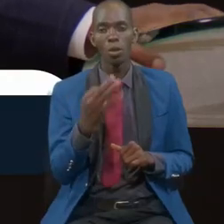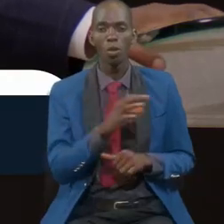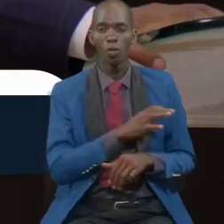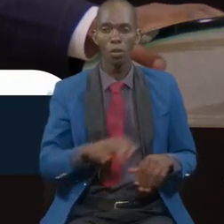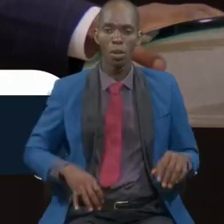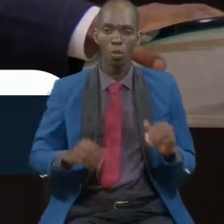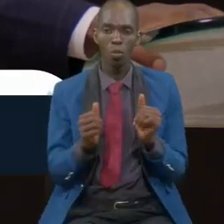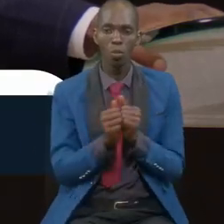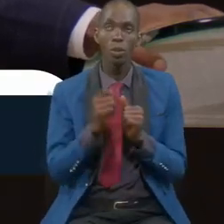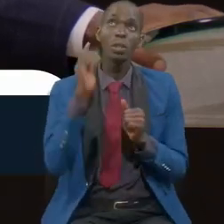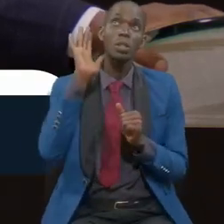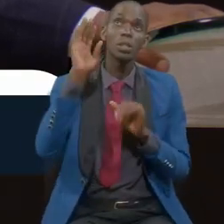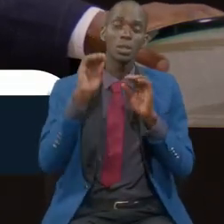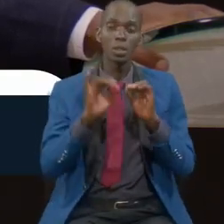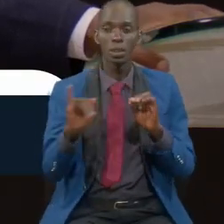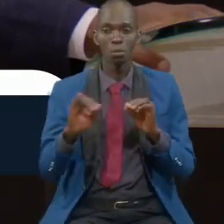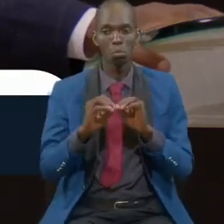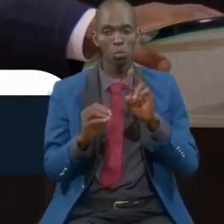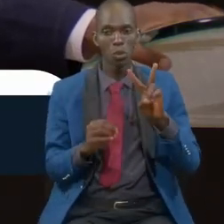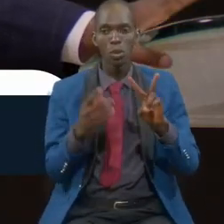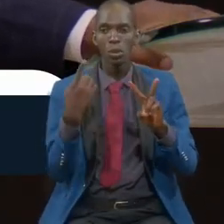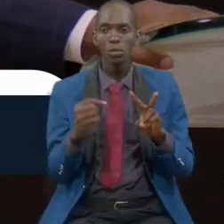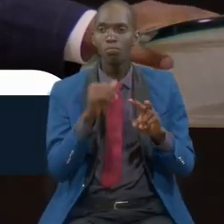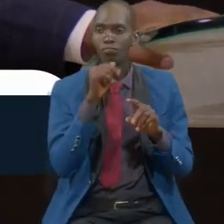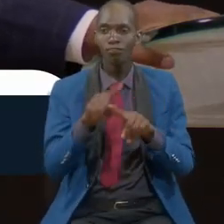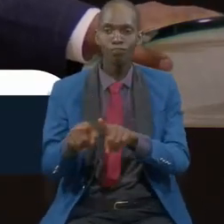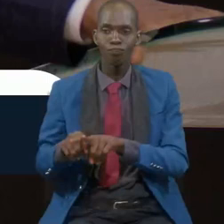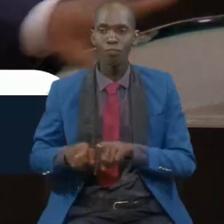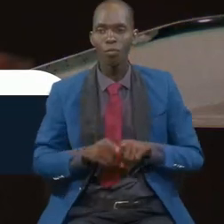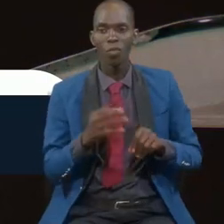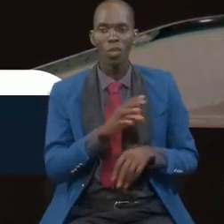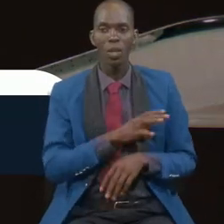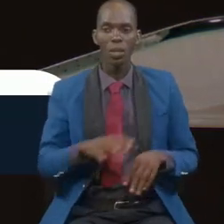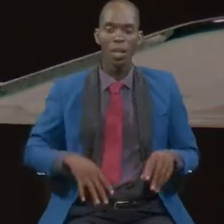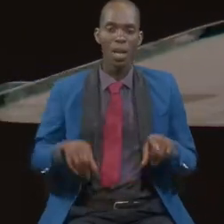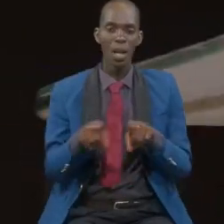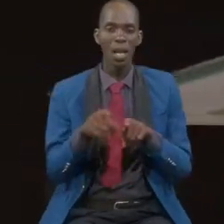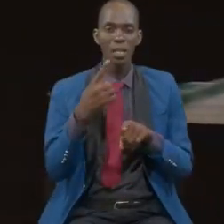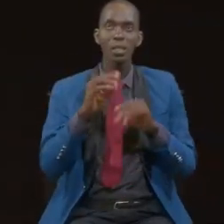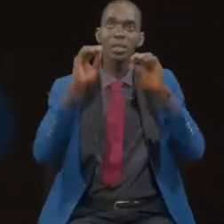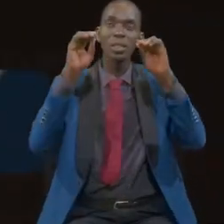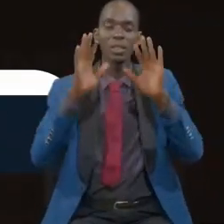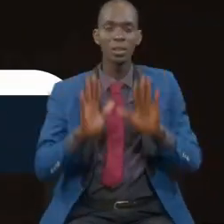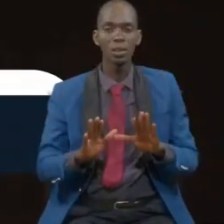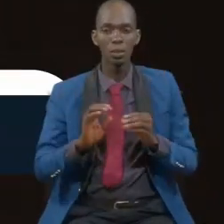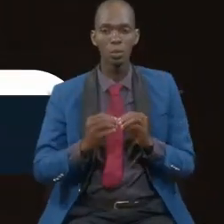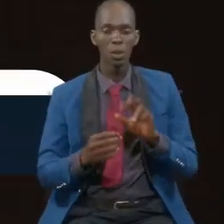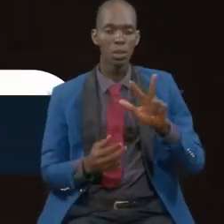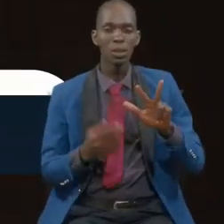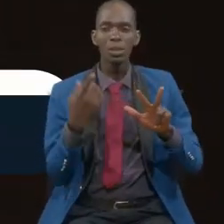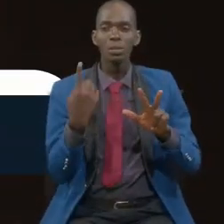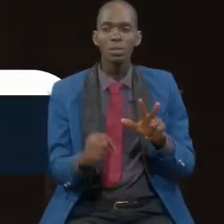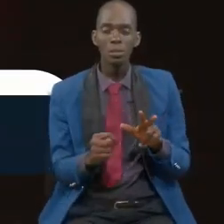L'invariabilité ou l'inchangeabilité de Christ en tant qu'enseignant. 3. L'inflexibilité de